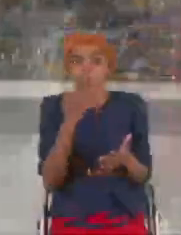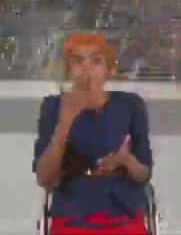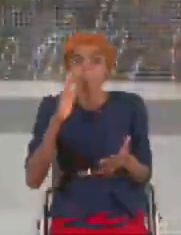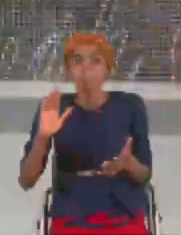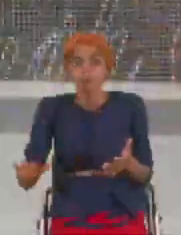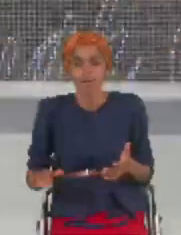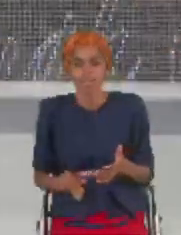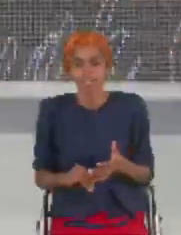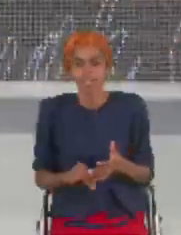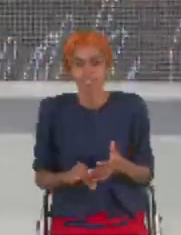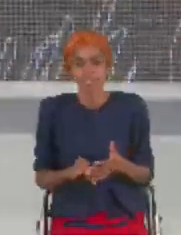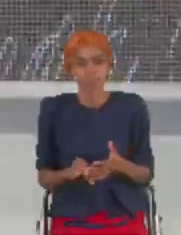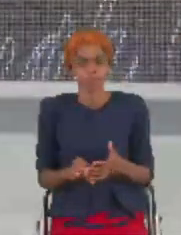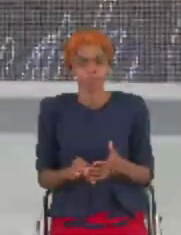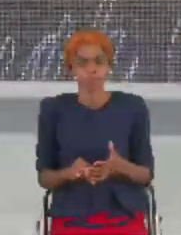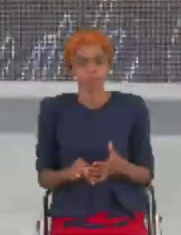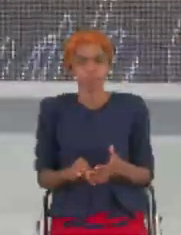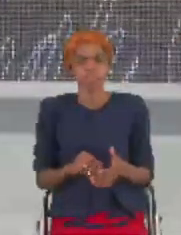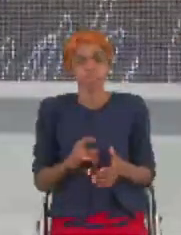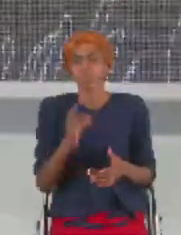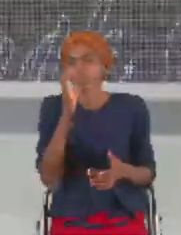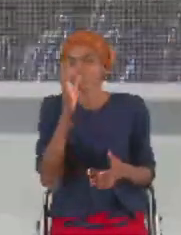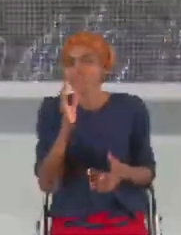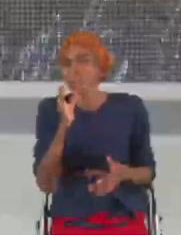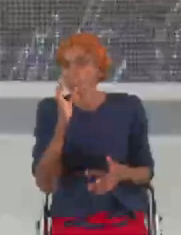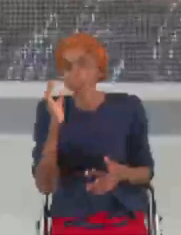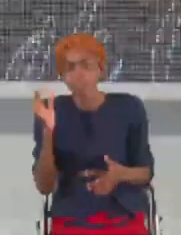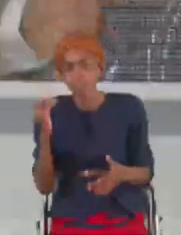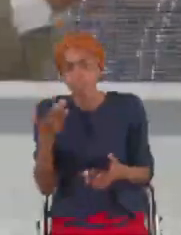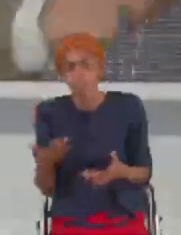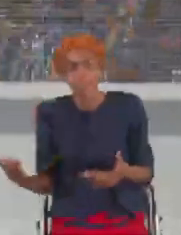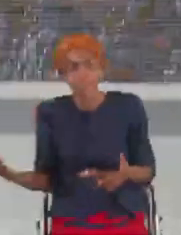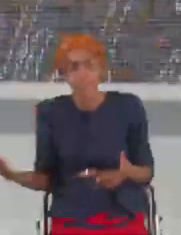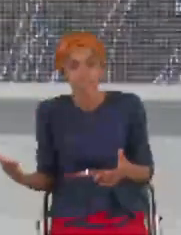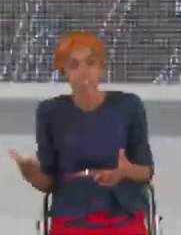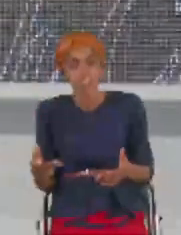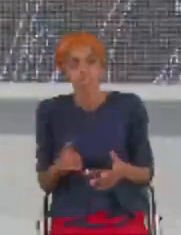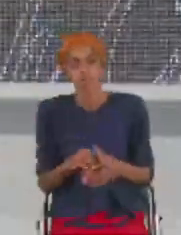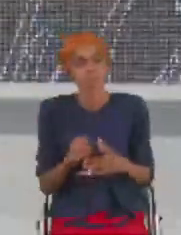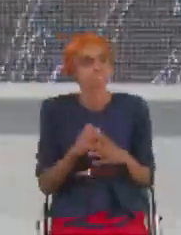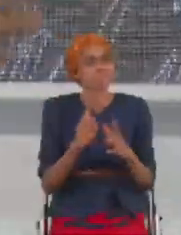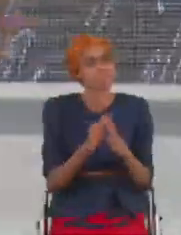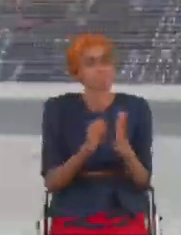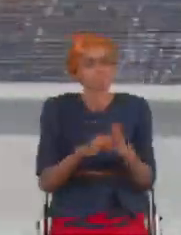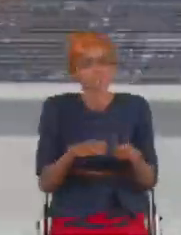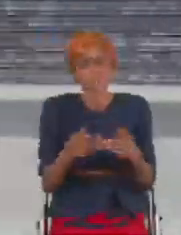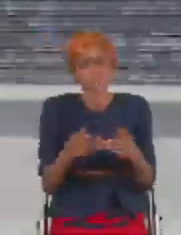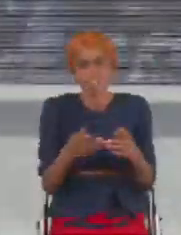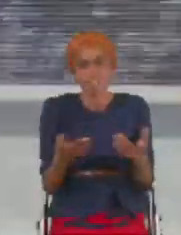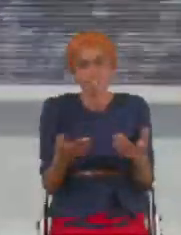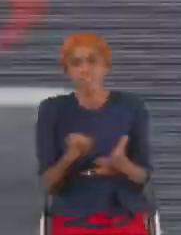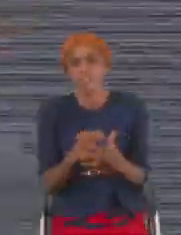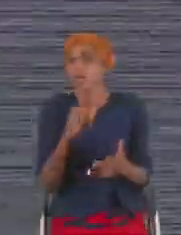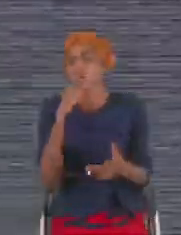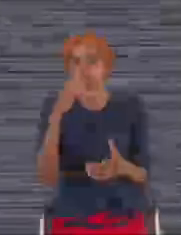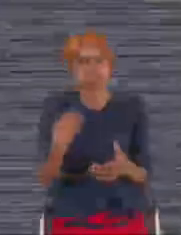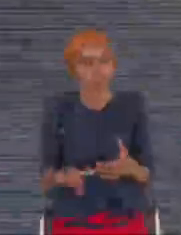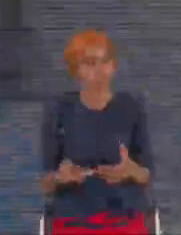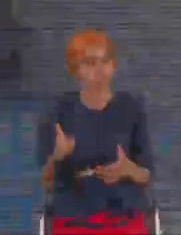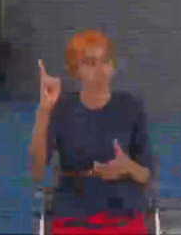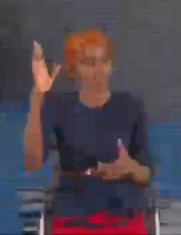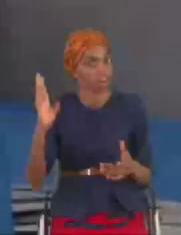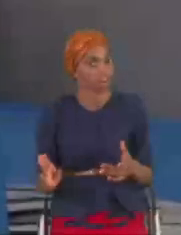choses mais jeux traditionnels et je n'occulte et les jeux tribales qui ne viennent pas de dieu